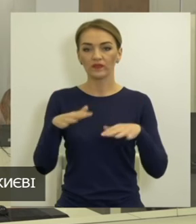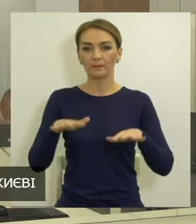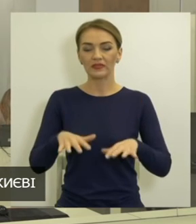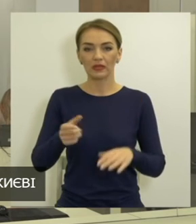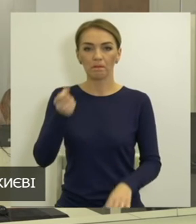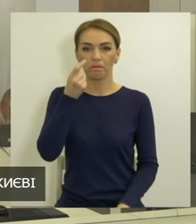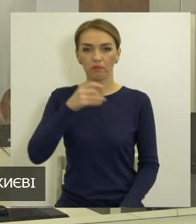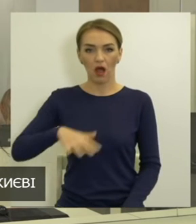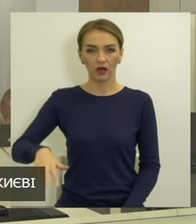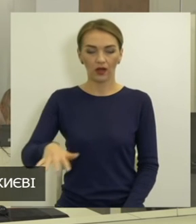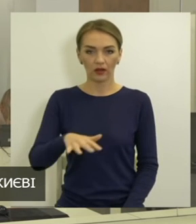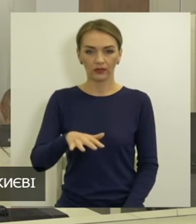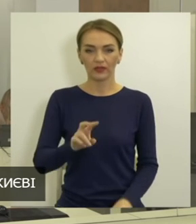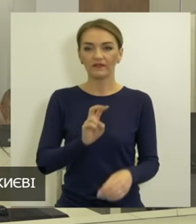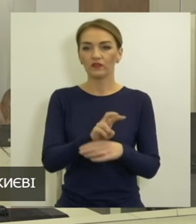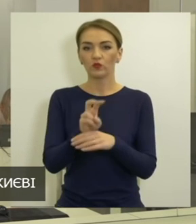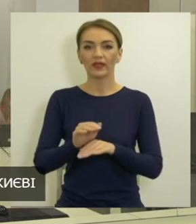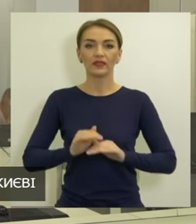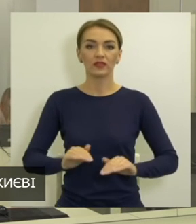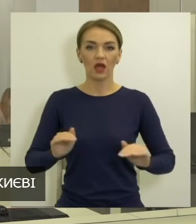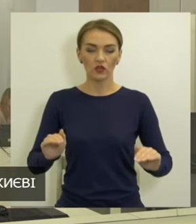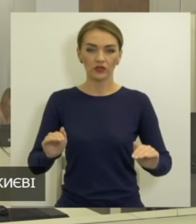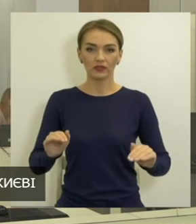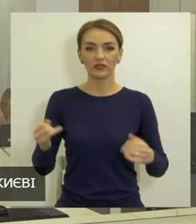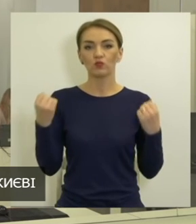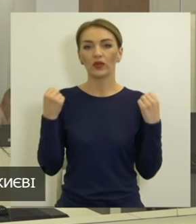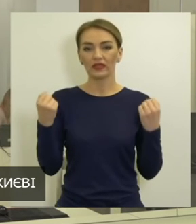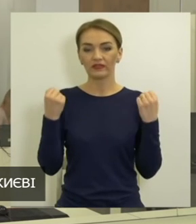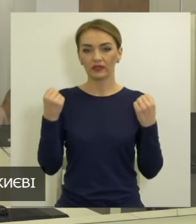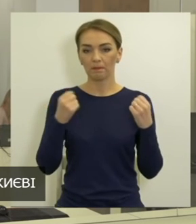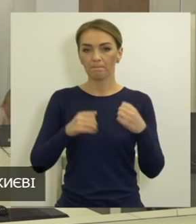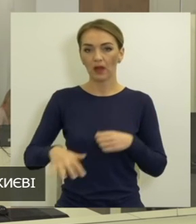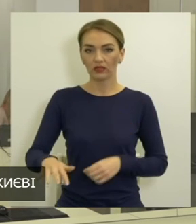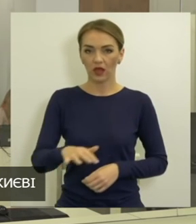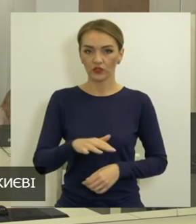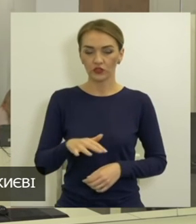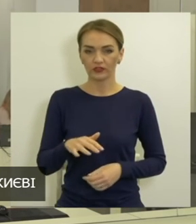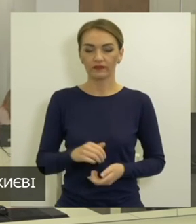парках, відвідування дитячих та спортивних майданчиках.